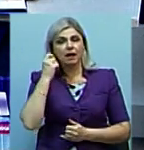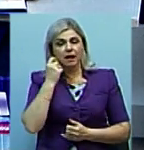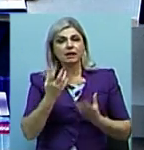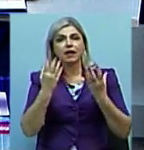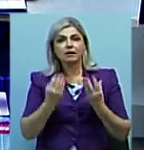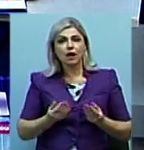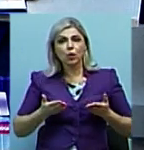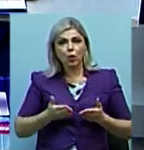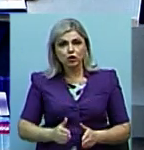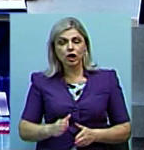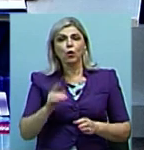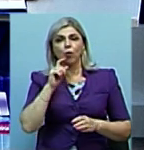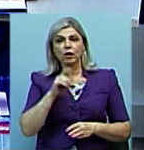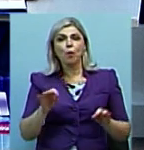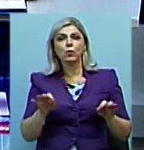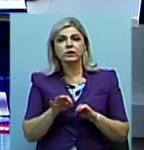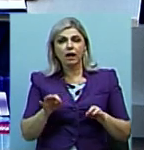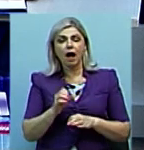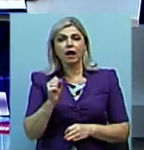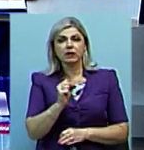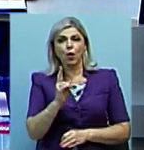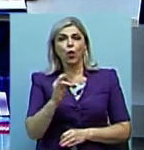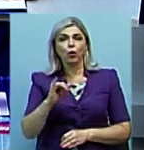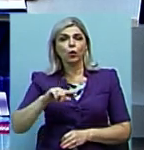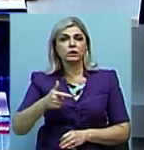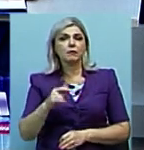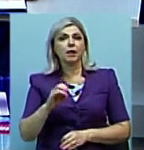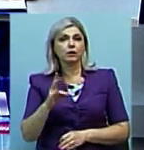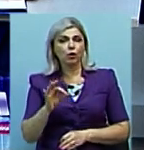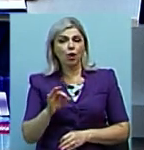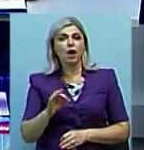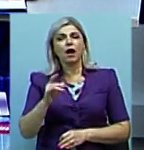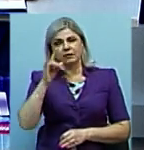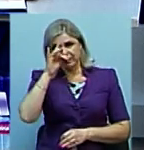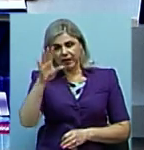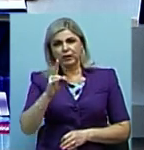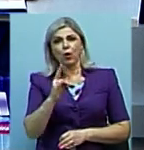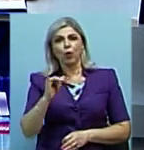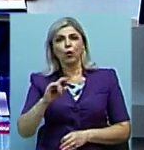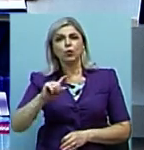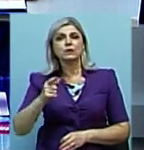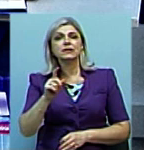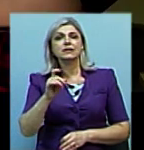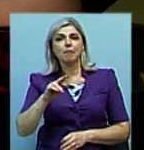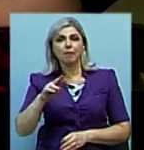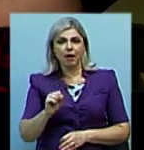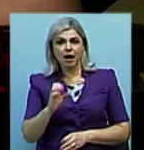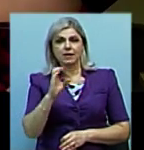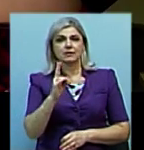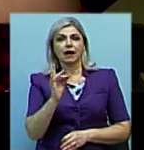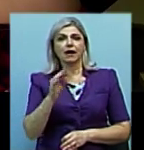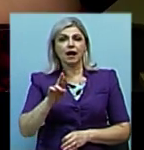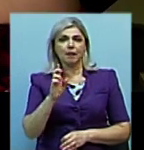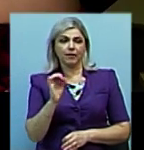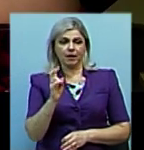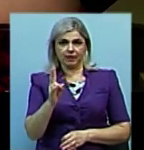дня народження українського музиканта-композитора Андрія Кузьменка, відомого під псевдонімом Кузьма Скрябін.